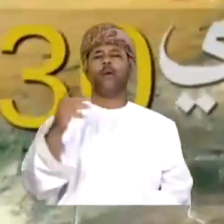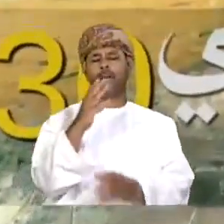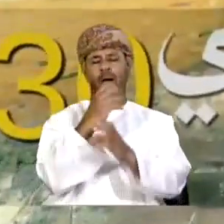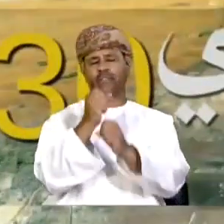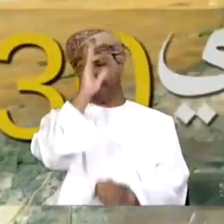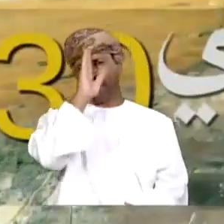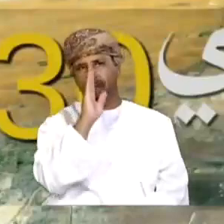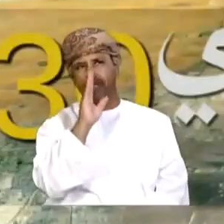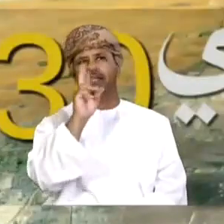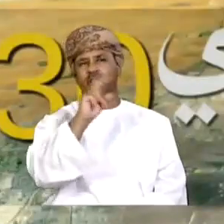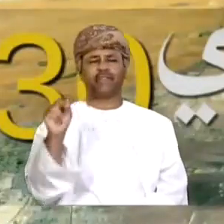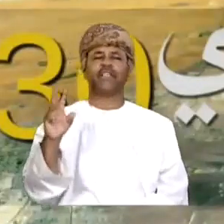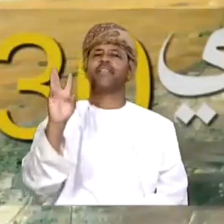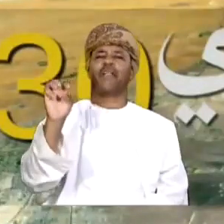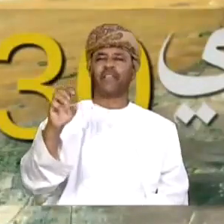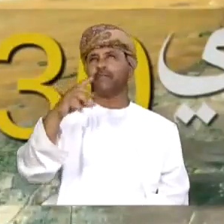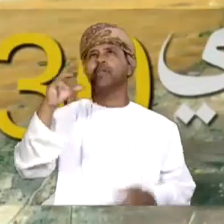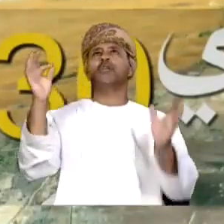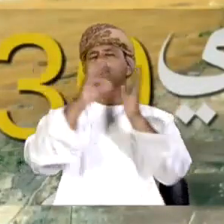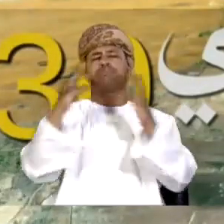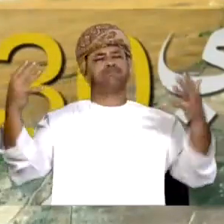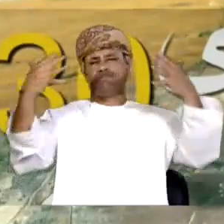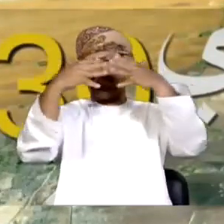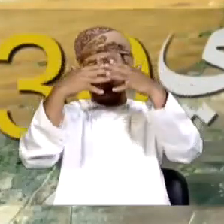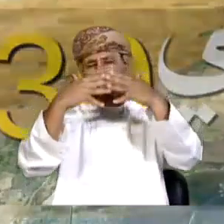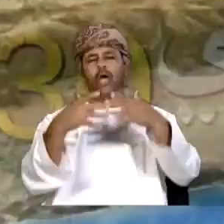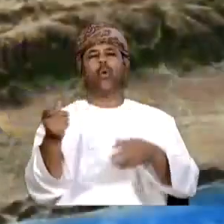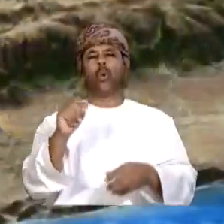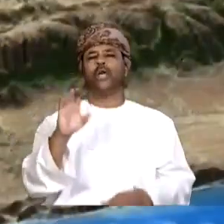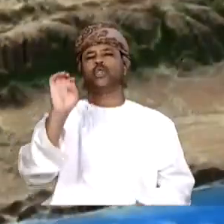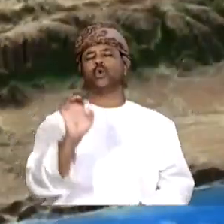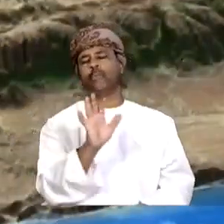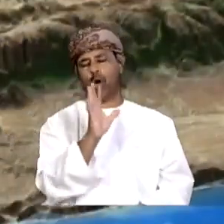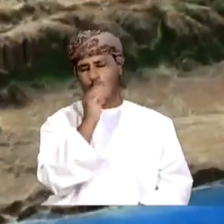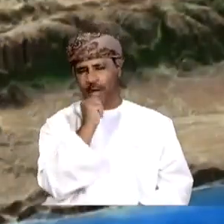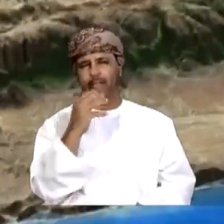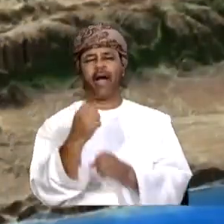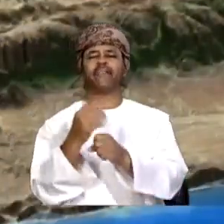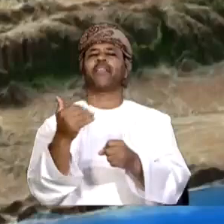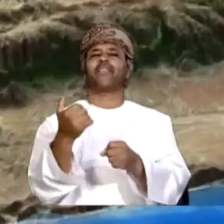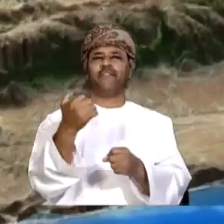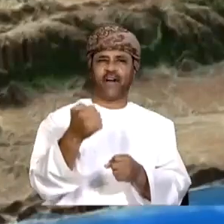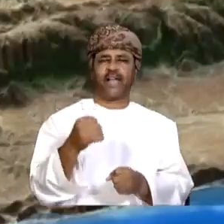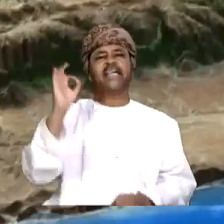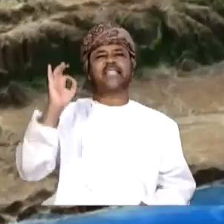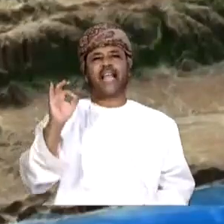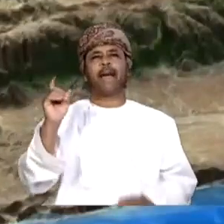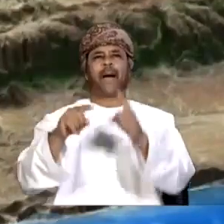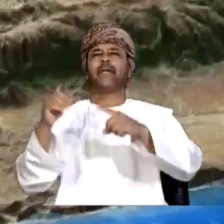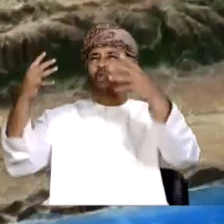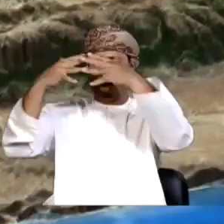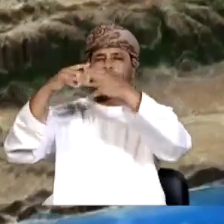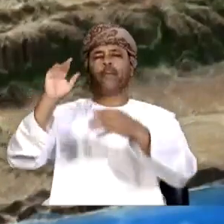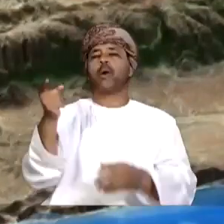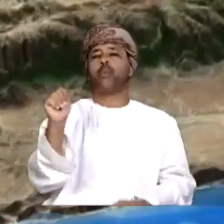محافظة البريمي كذلك ضمن أجواء صافية ومستقرة خالية من السحب. إلى جنوب السلطنة ومحافظة ظفار وفي صلالة بعض السحب تكون حاضرة